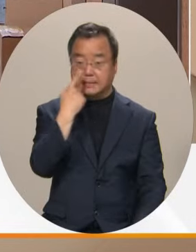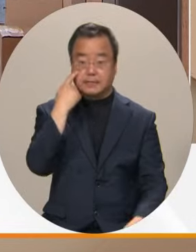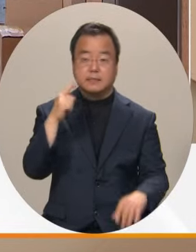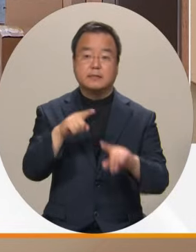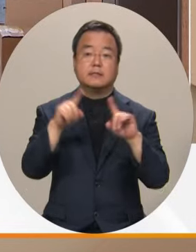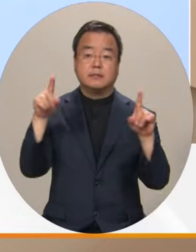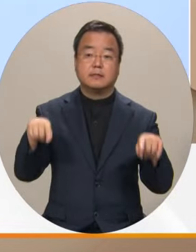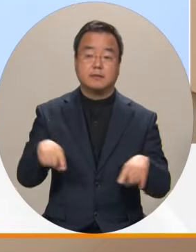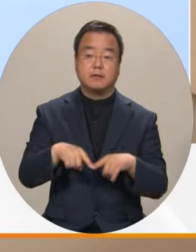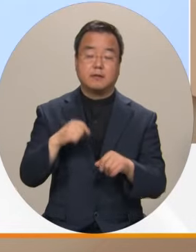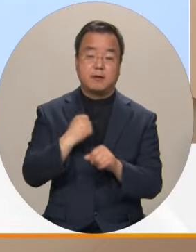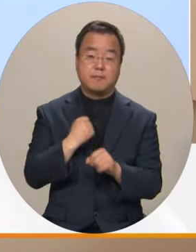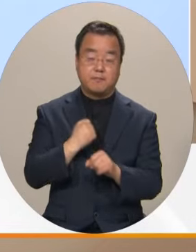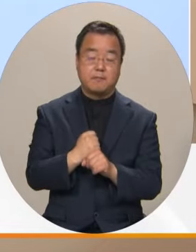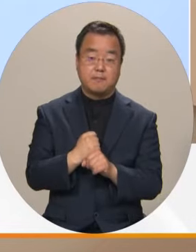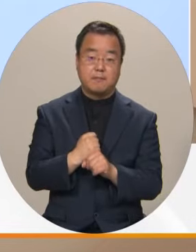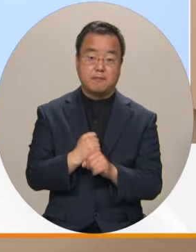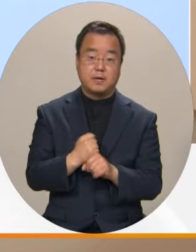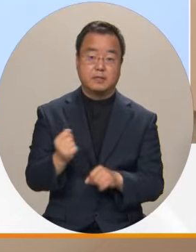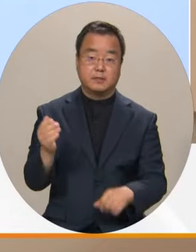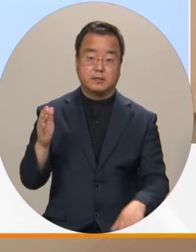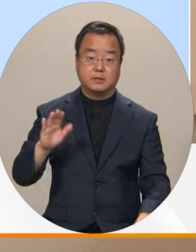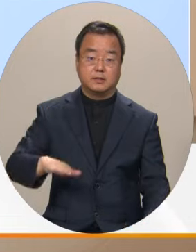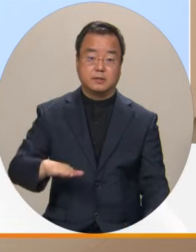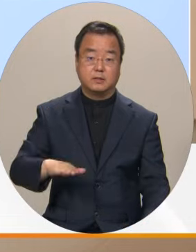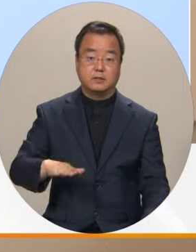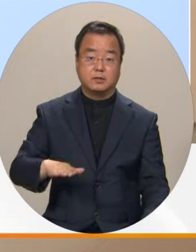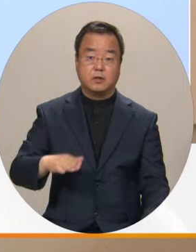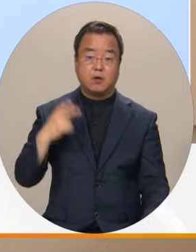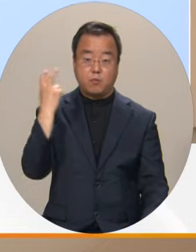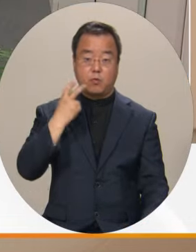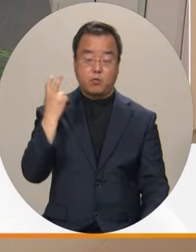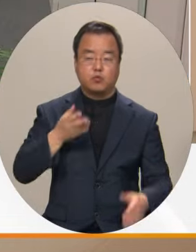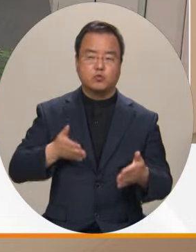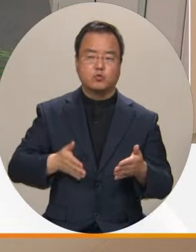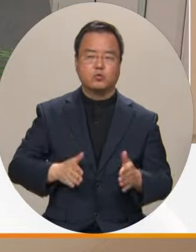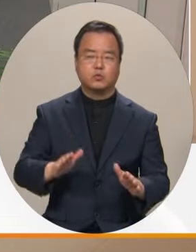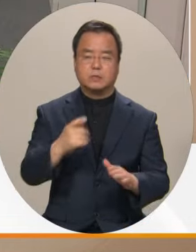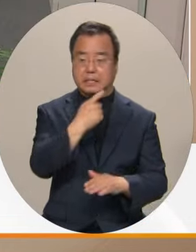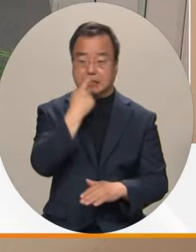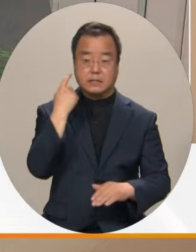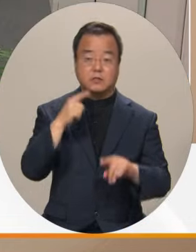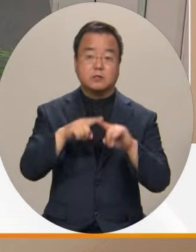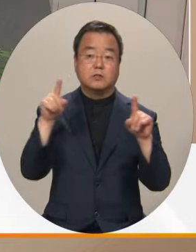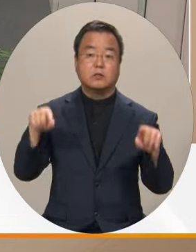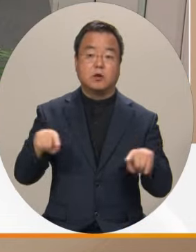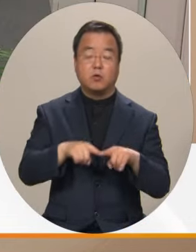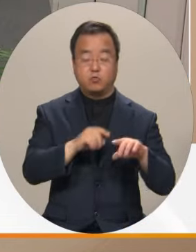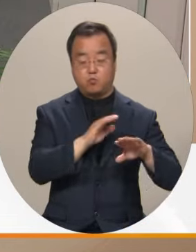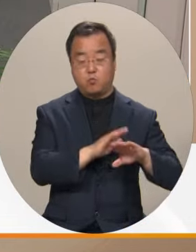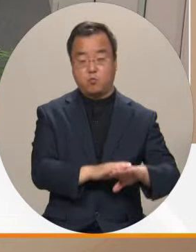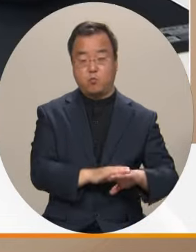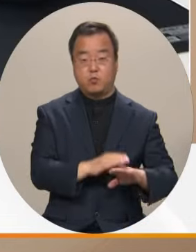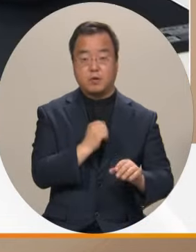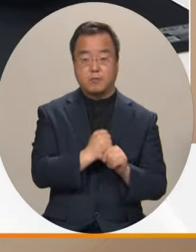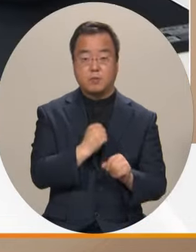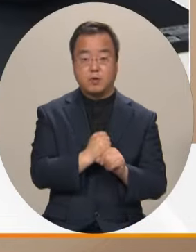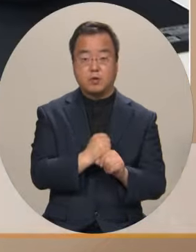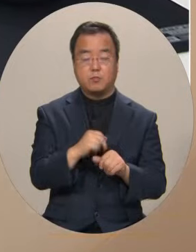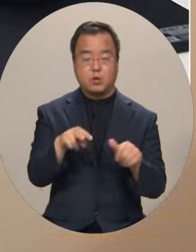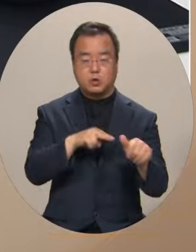만들어지는데 보호 출산 증서가 만들어지는데 그 보호 출산 증서를 저희가 보관하고이 정보공개